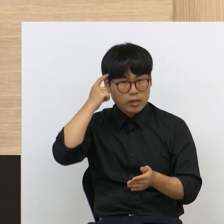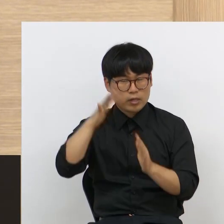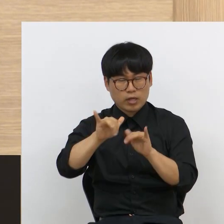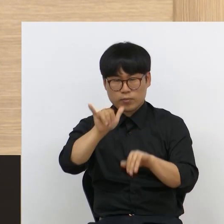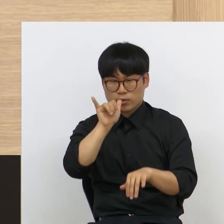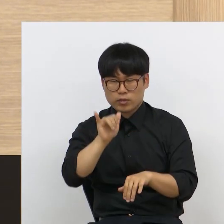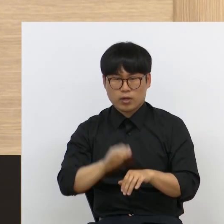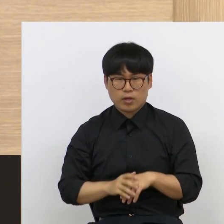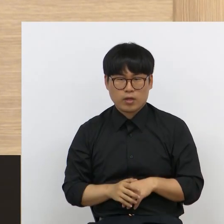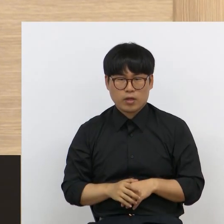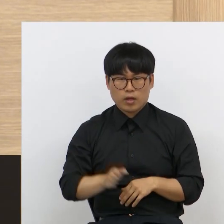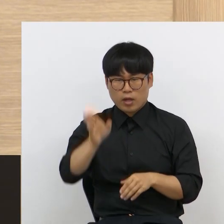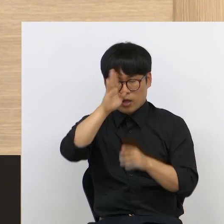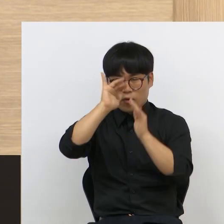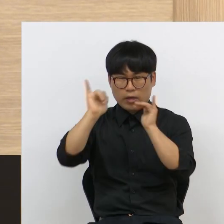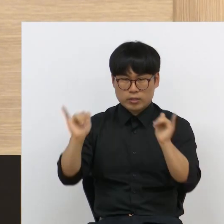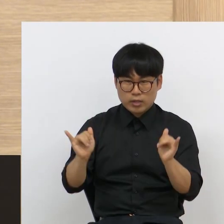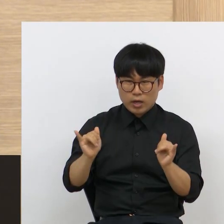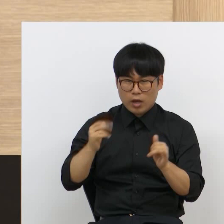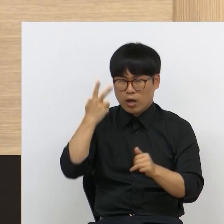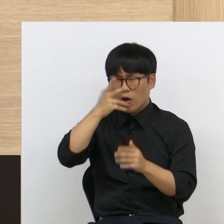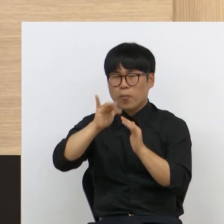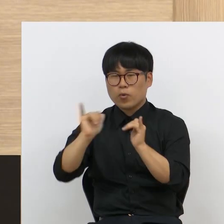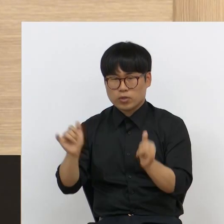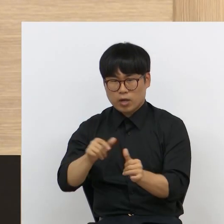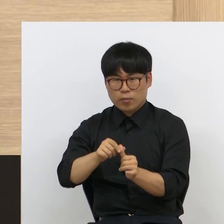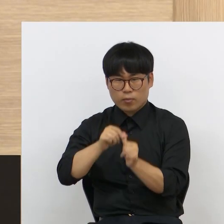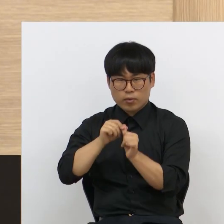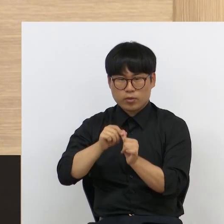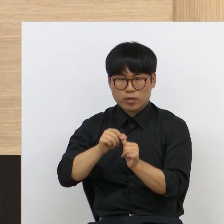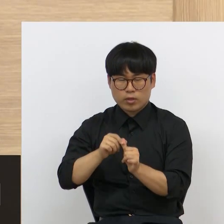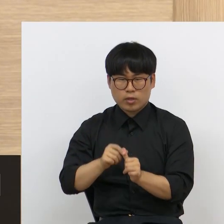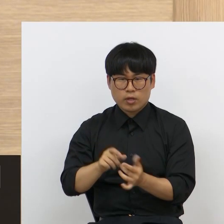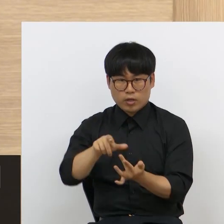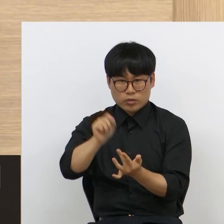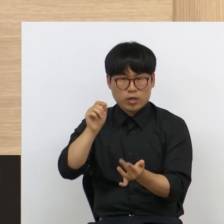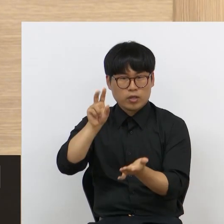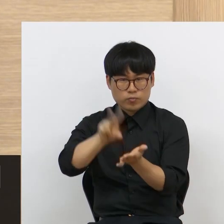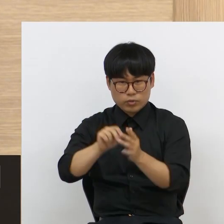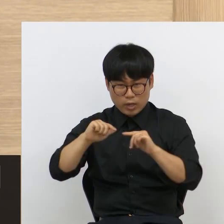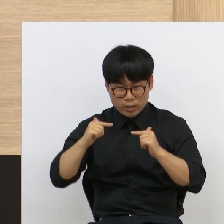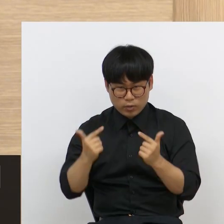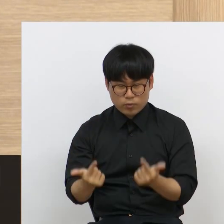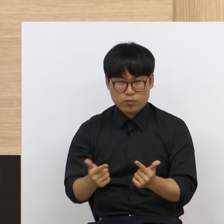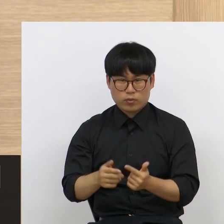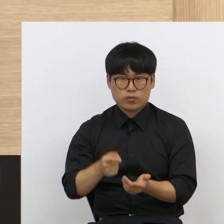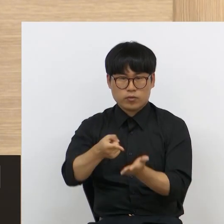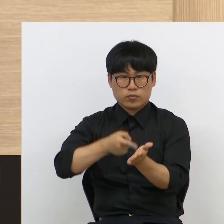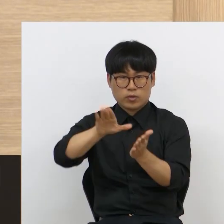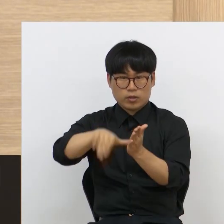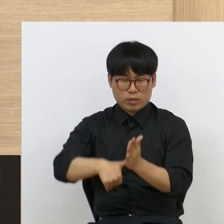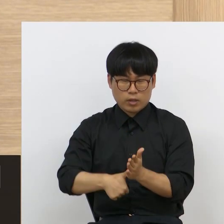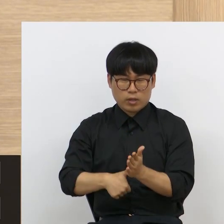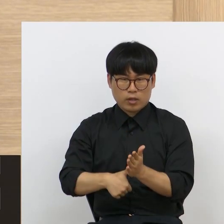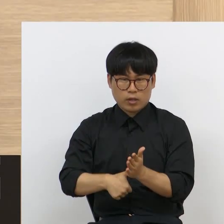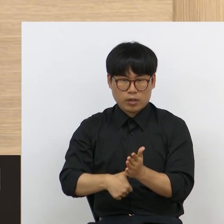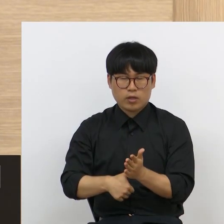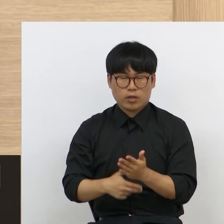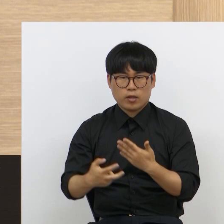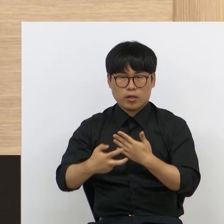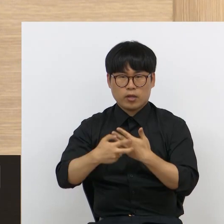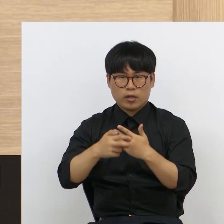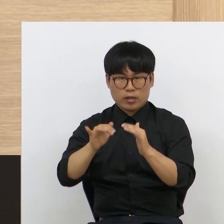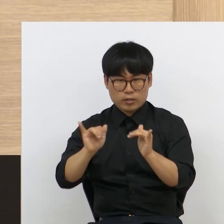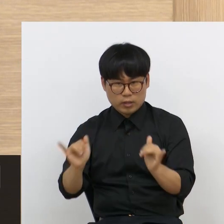이것이 환자분이나 뭐 보호자분이 선택할 문제는 아니고 이런 경우에는 이제 수술하시는 의사 선생님하고